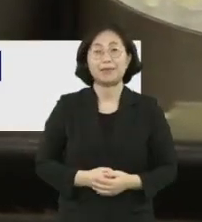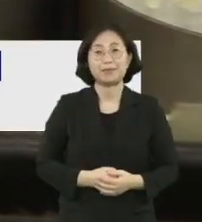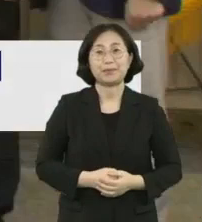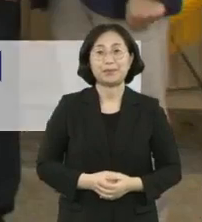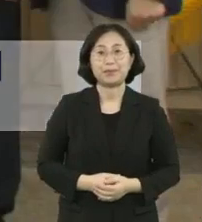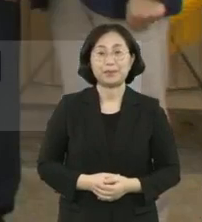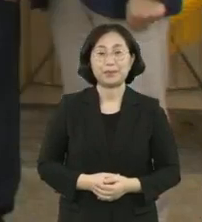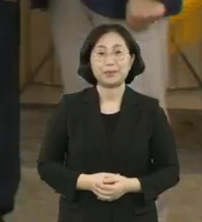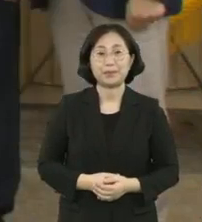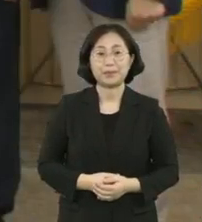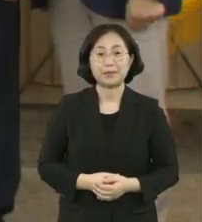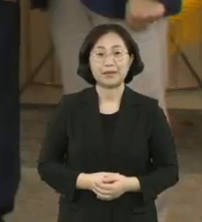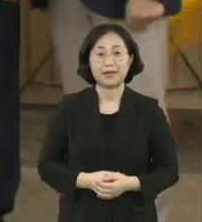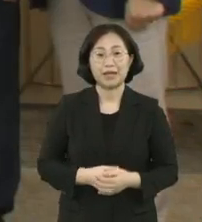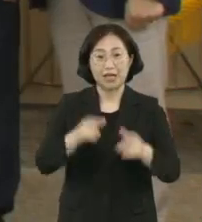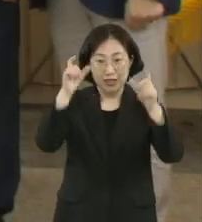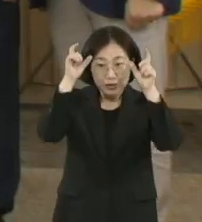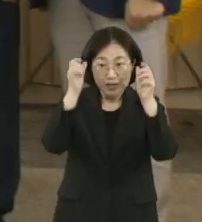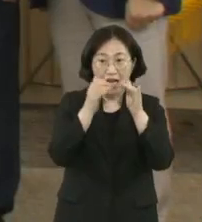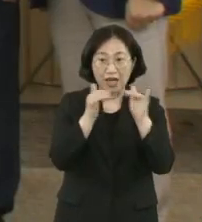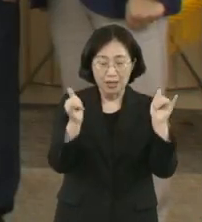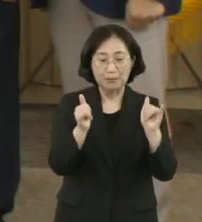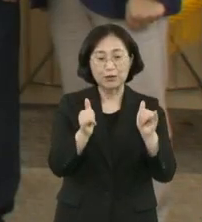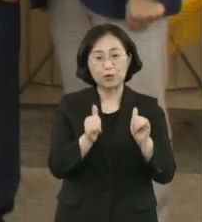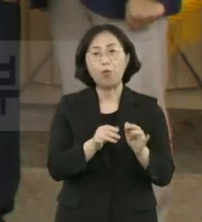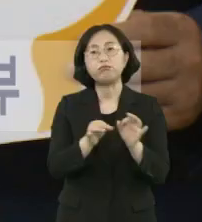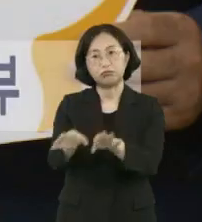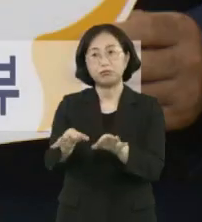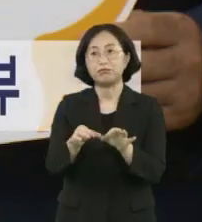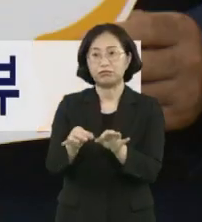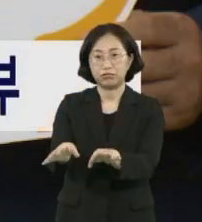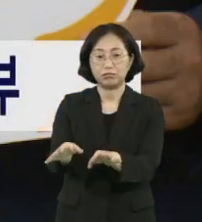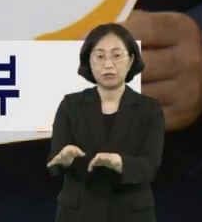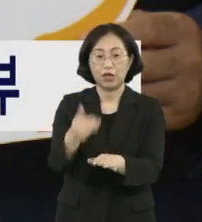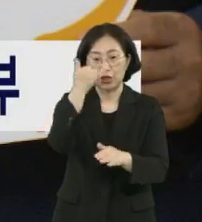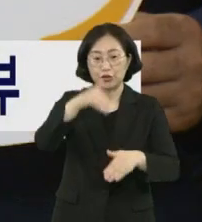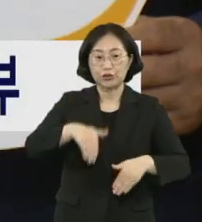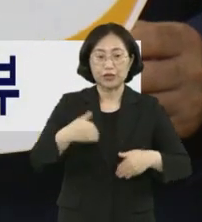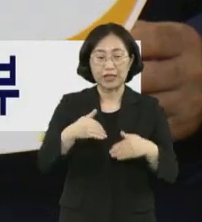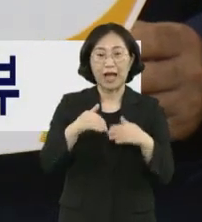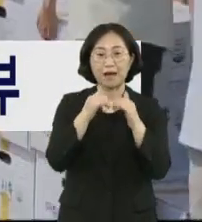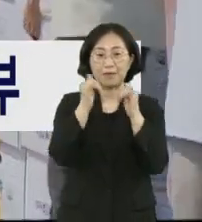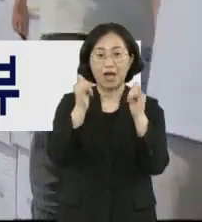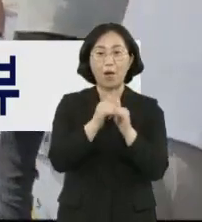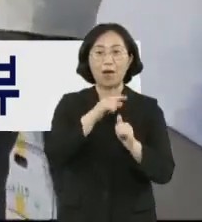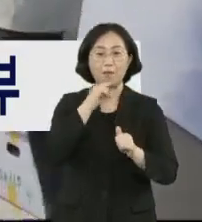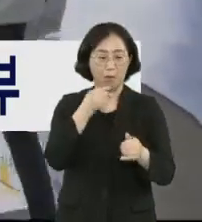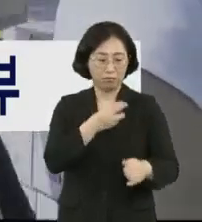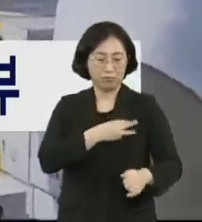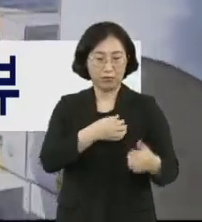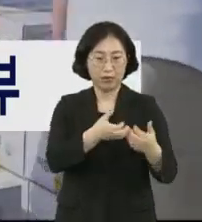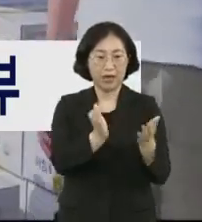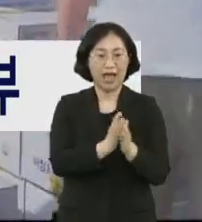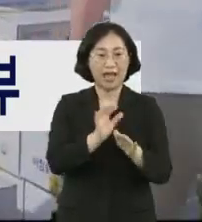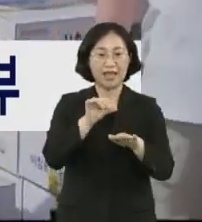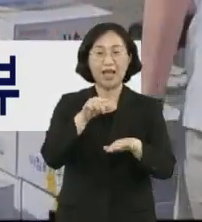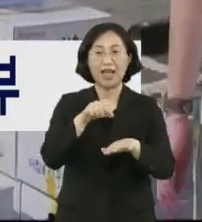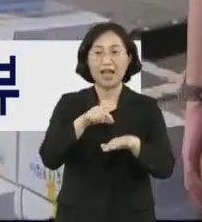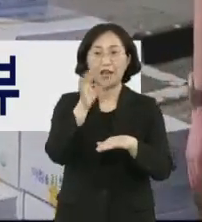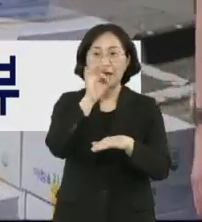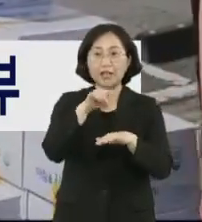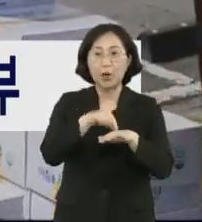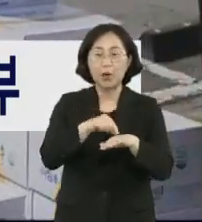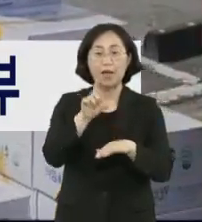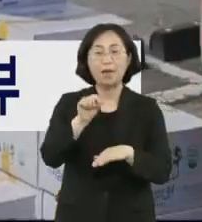좋겠습니다. 축산인들도 통 큰 기부에 동참했습니다. 충남 사회복지 공동 모금에 돼지고기 1만